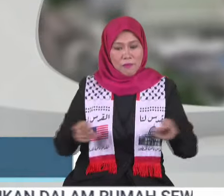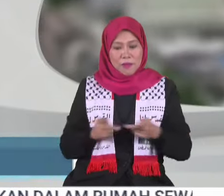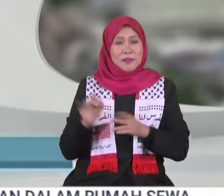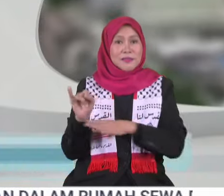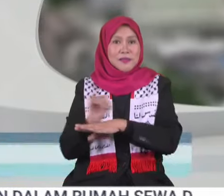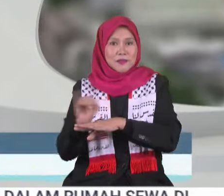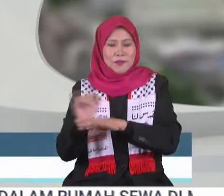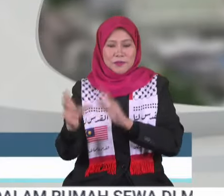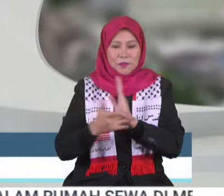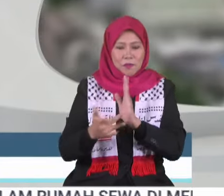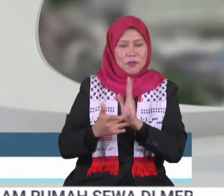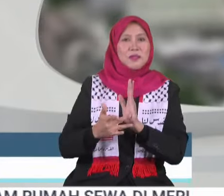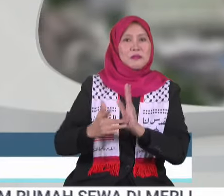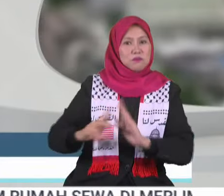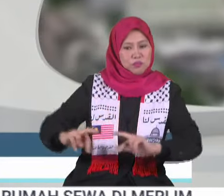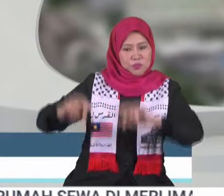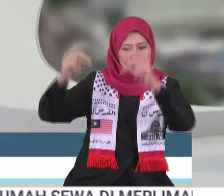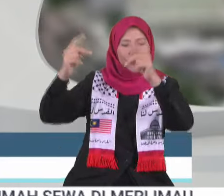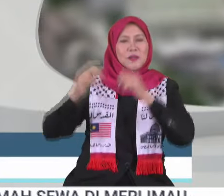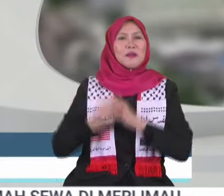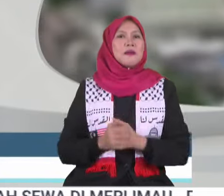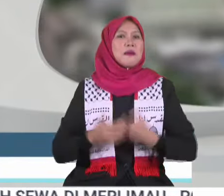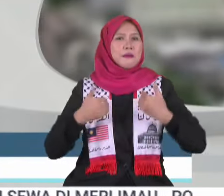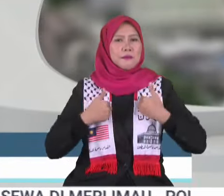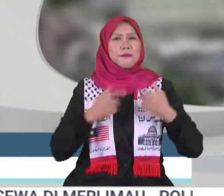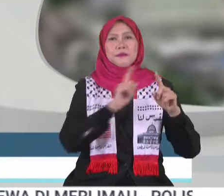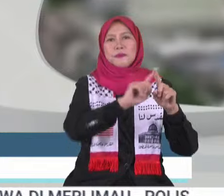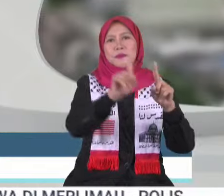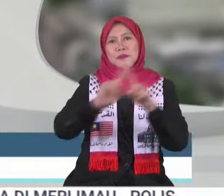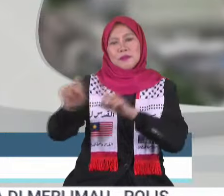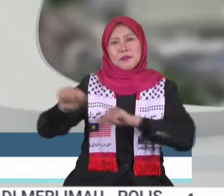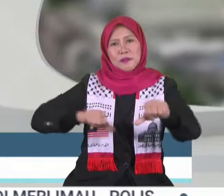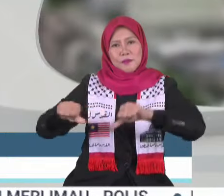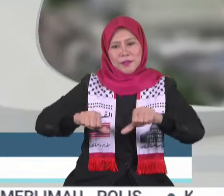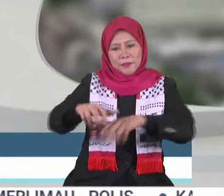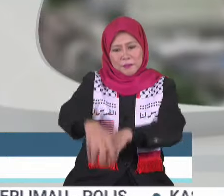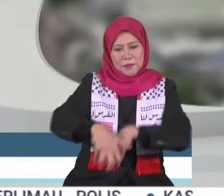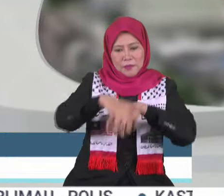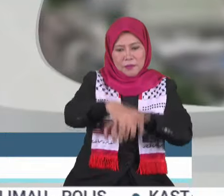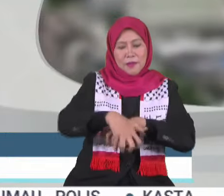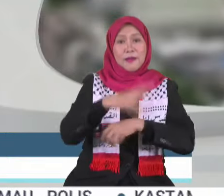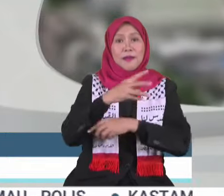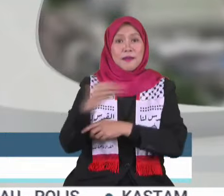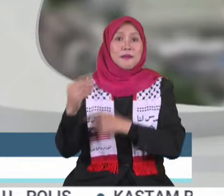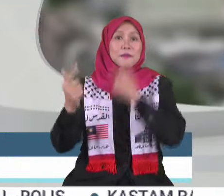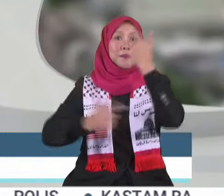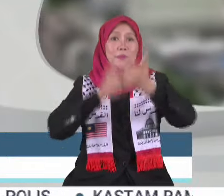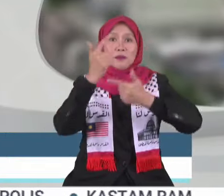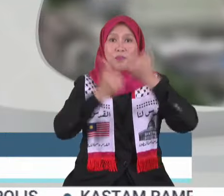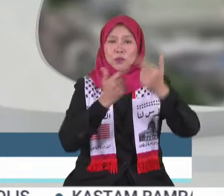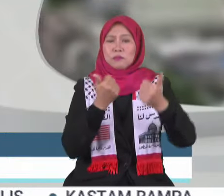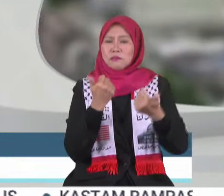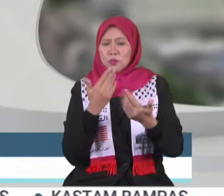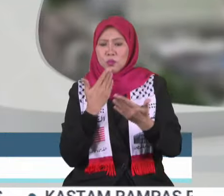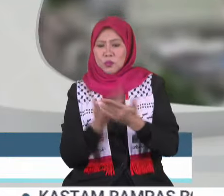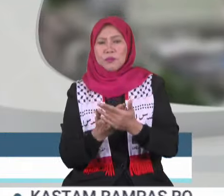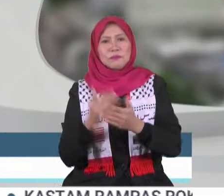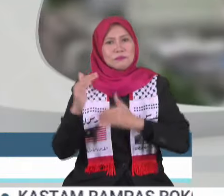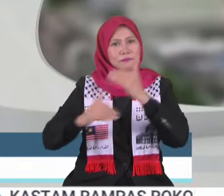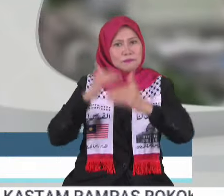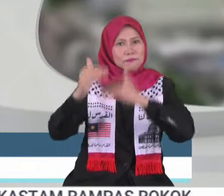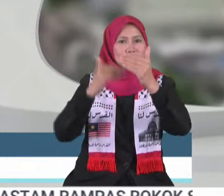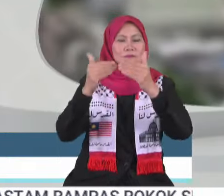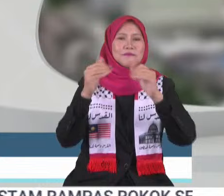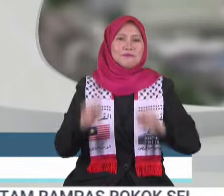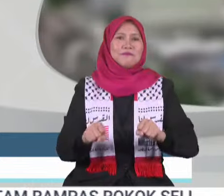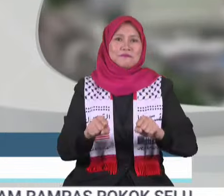industri berteknologi tinggi, malah mempunyai pelbagai aktiviti pertanian dan pelancongan yang berpotensi untuk dimaju